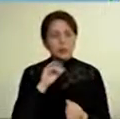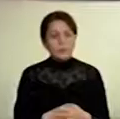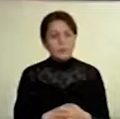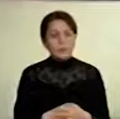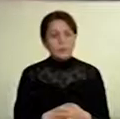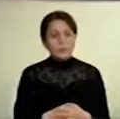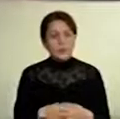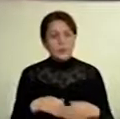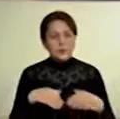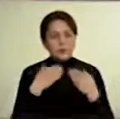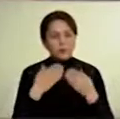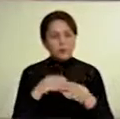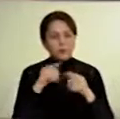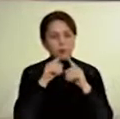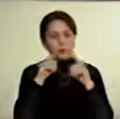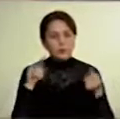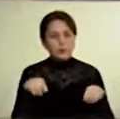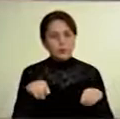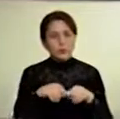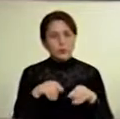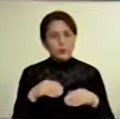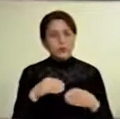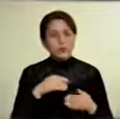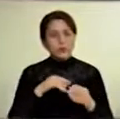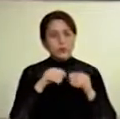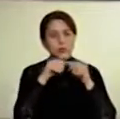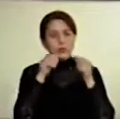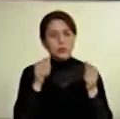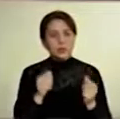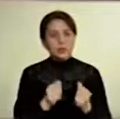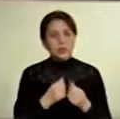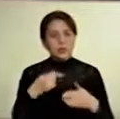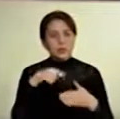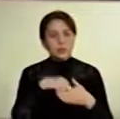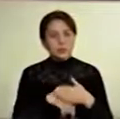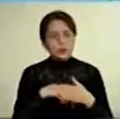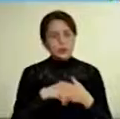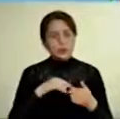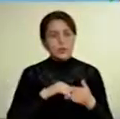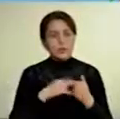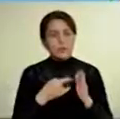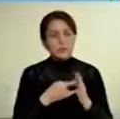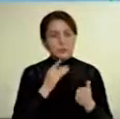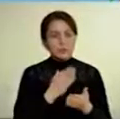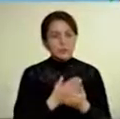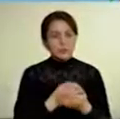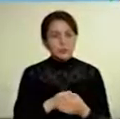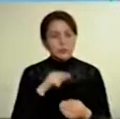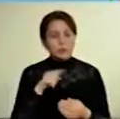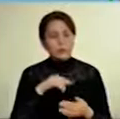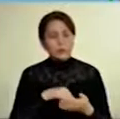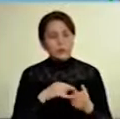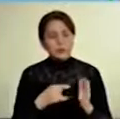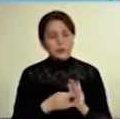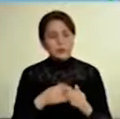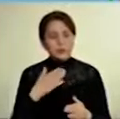olamiz. Berilgan to'g'ri to'rtburchakimizdagi shaklning ichki sohalarida kvadratchalar tasvirlangan. Bu